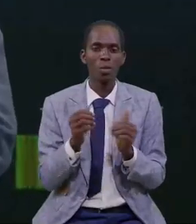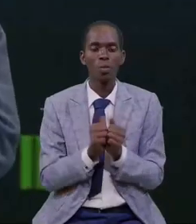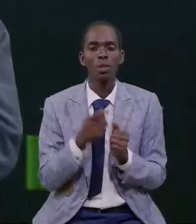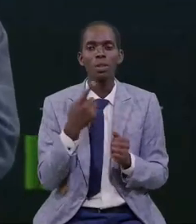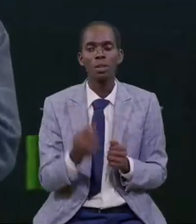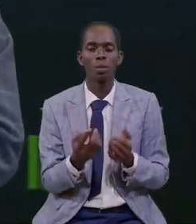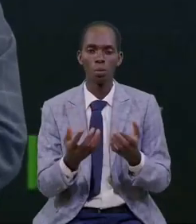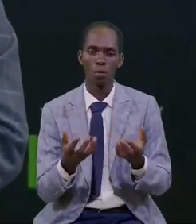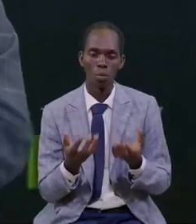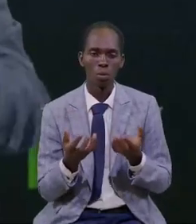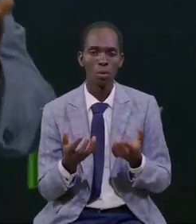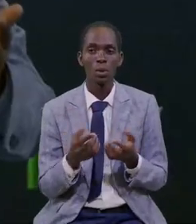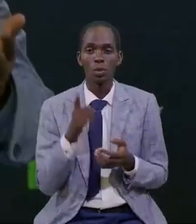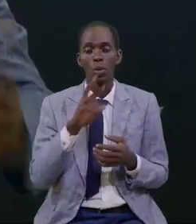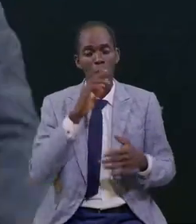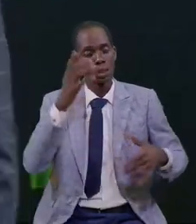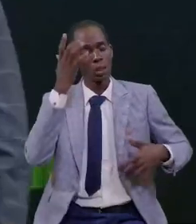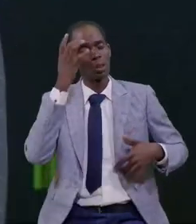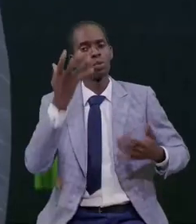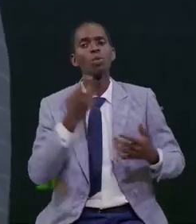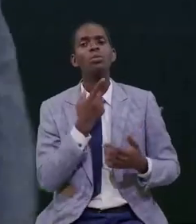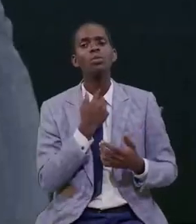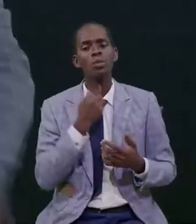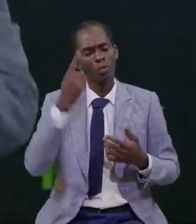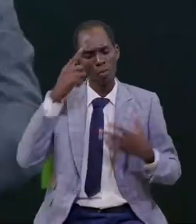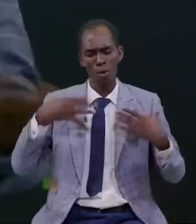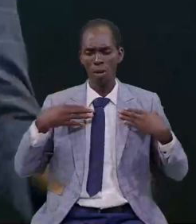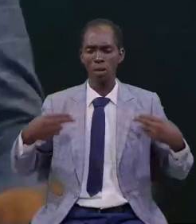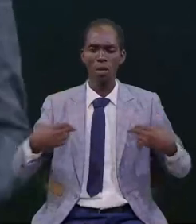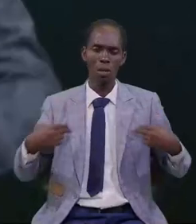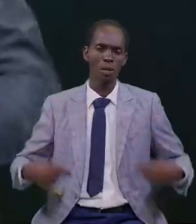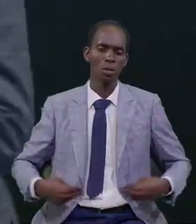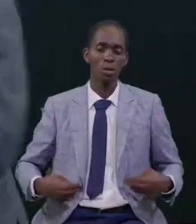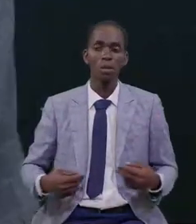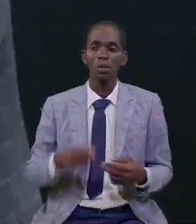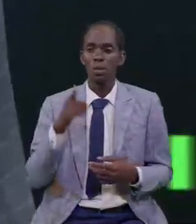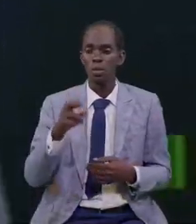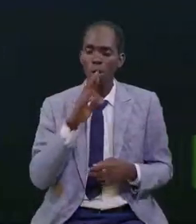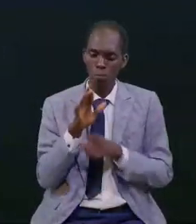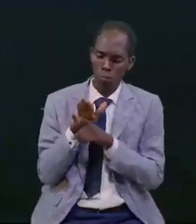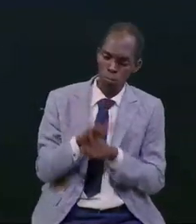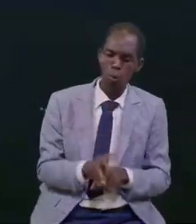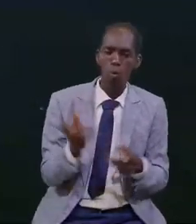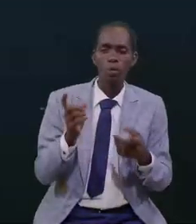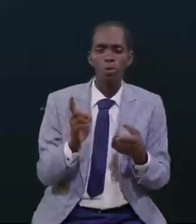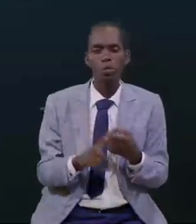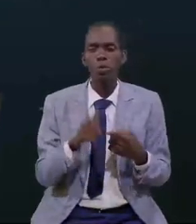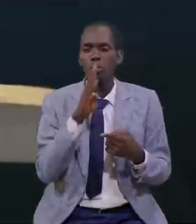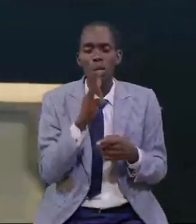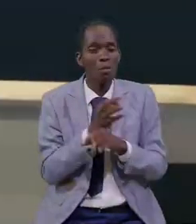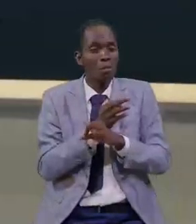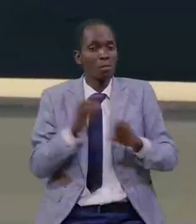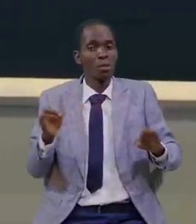veux être guéri tu as soif tu es opprimé tu veux être libéré tu es assoifé tu es